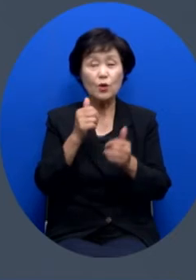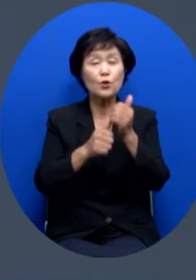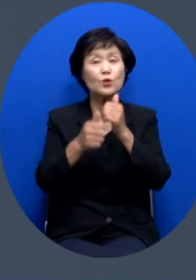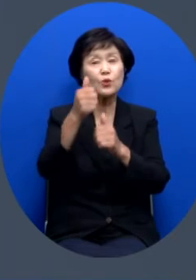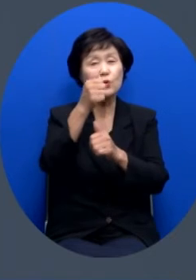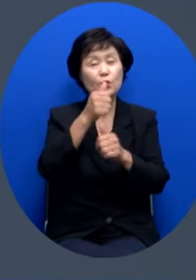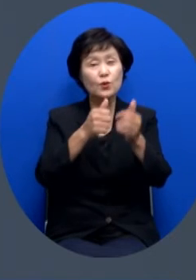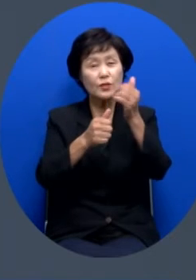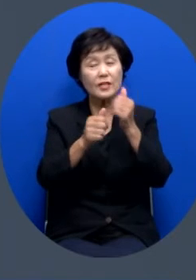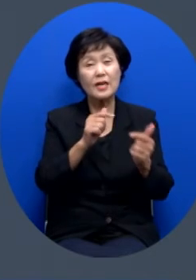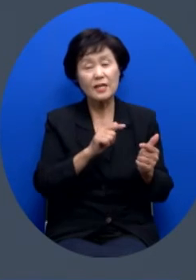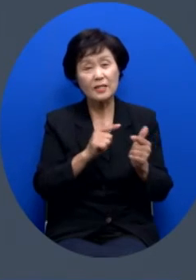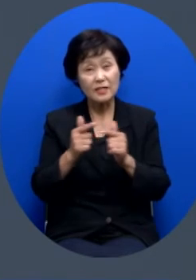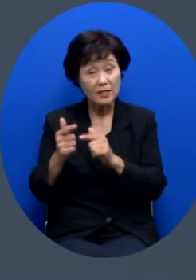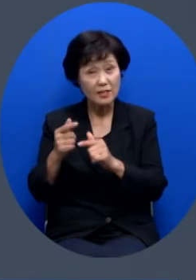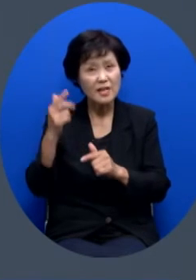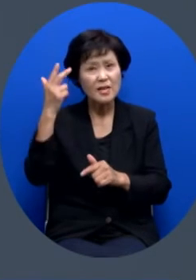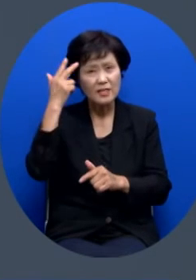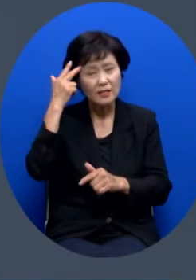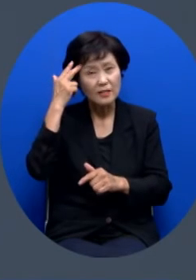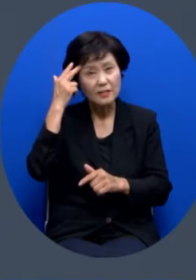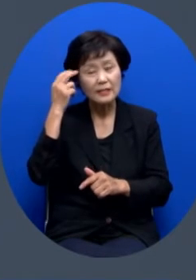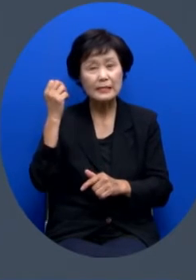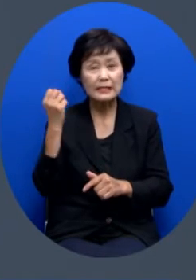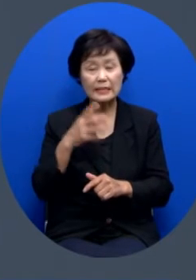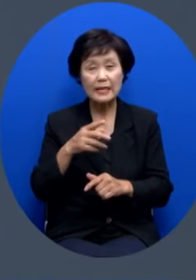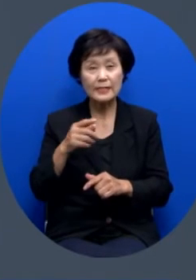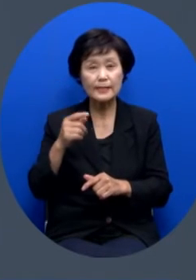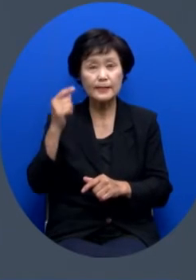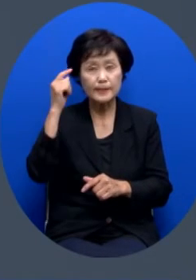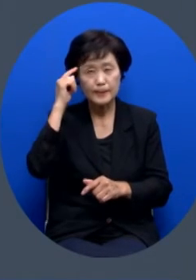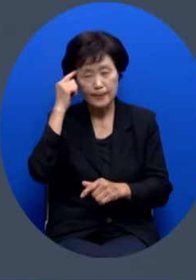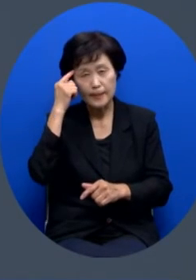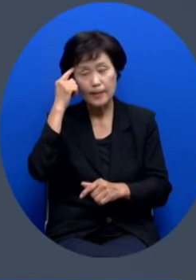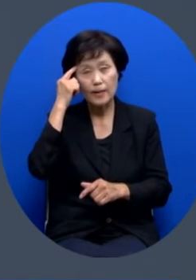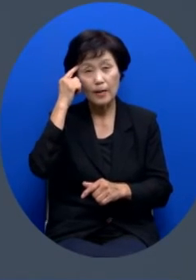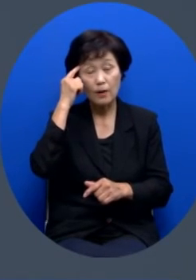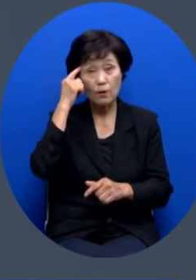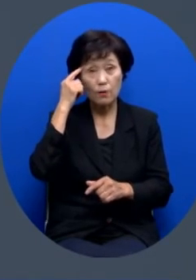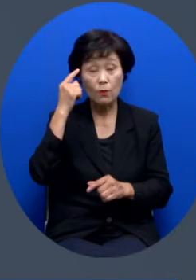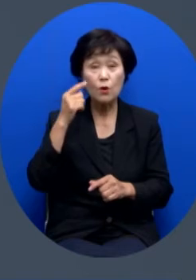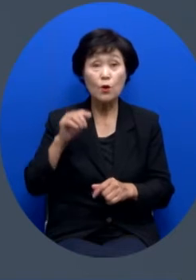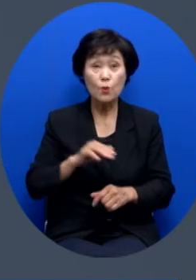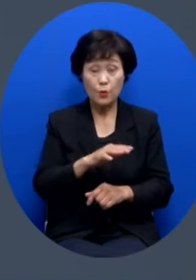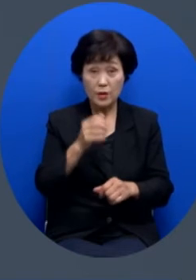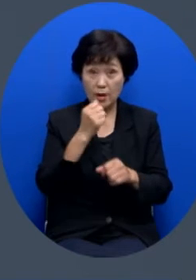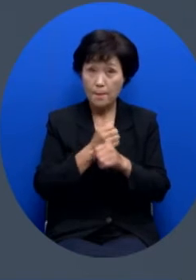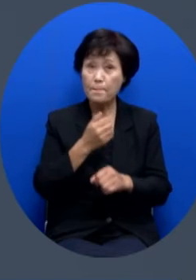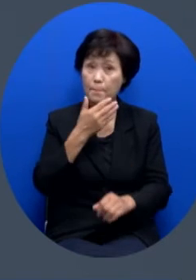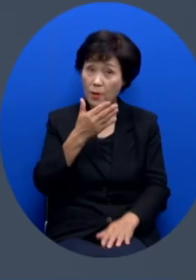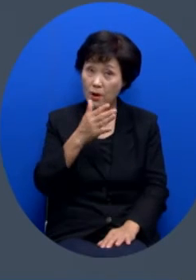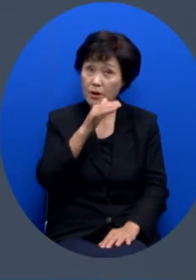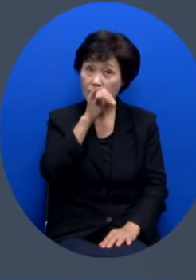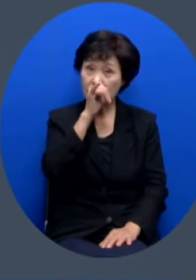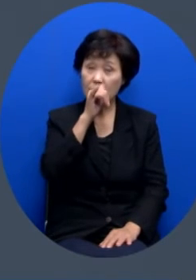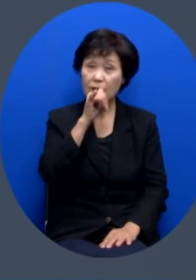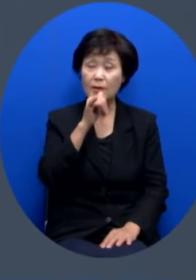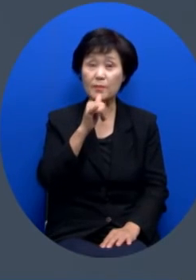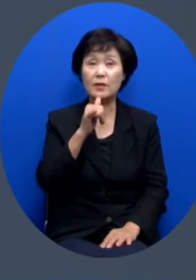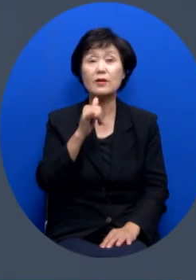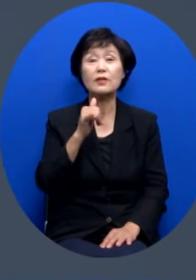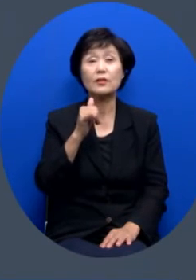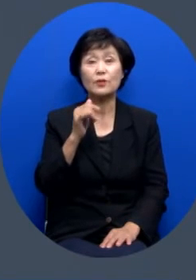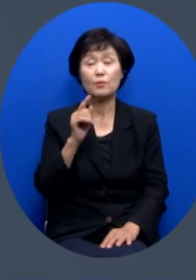또 다시 한번 고칠 수 있기 고 우리의 기념 속 할 수가 있다면 에 그 가능하다면